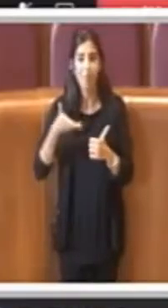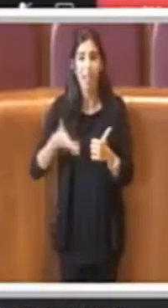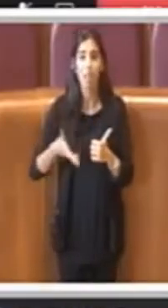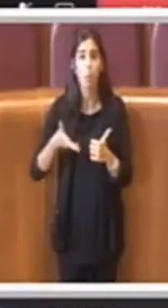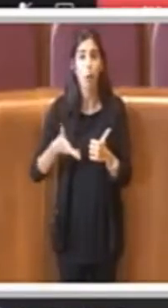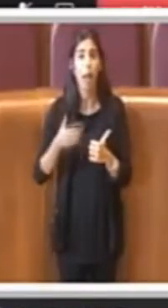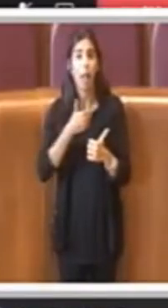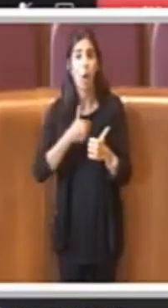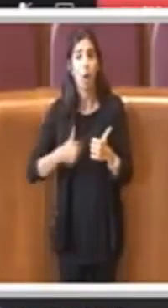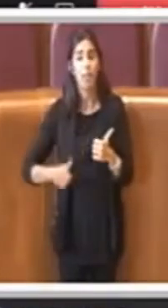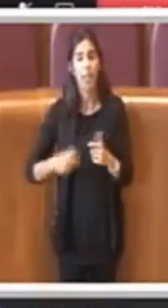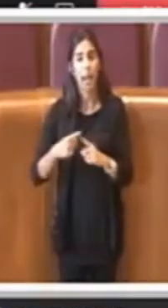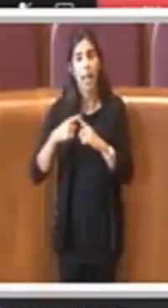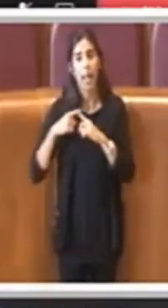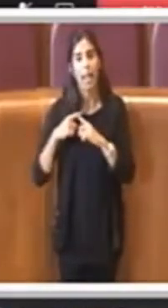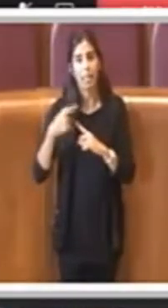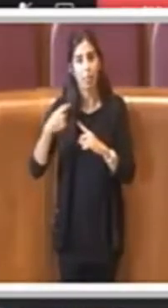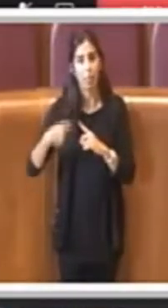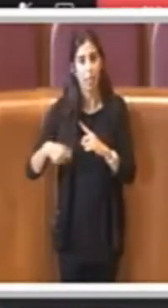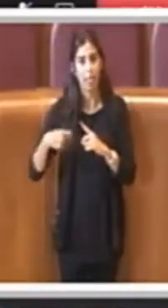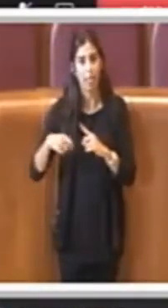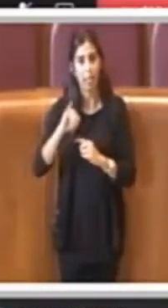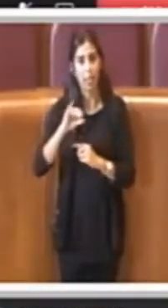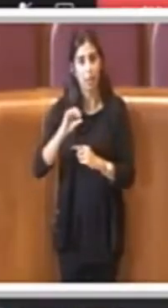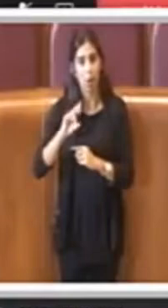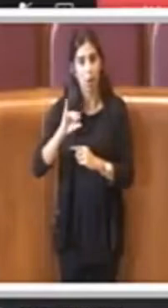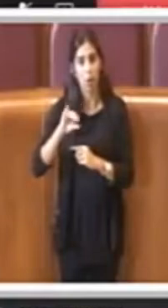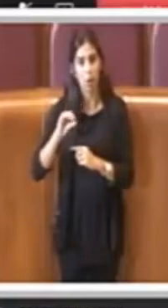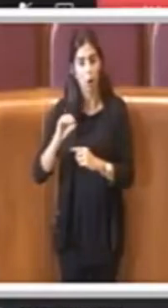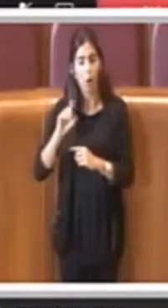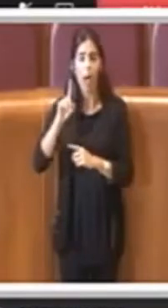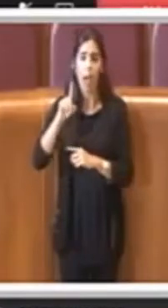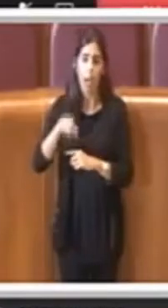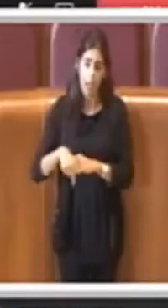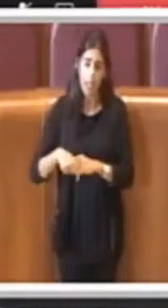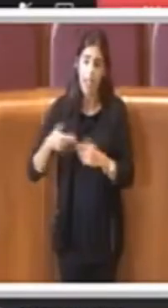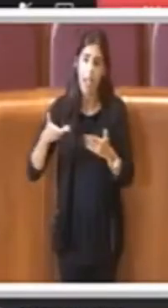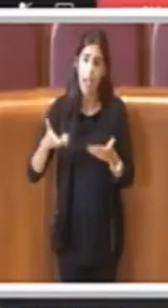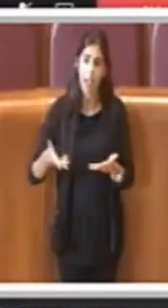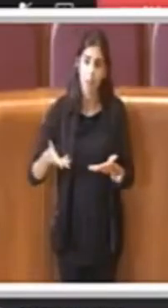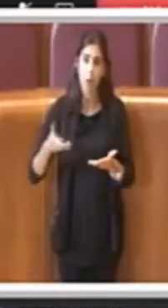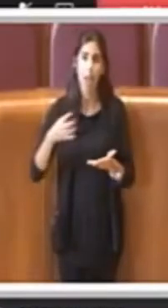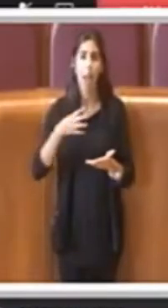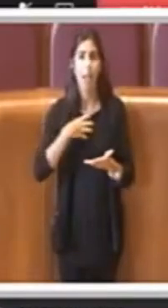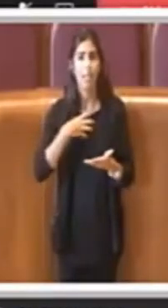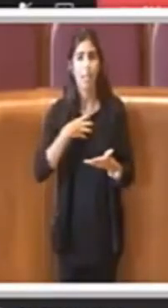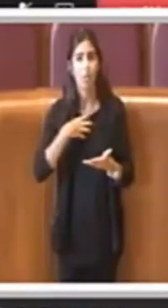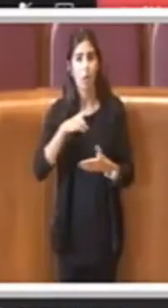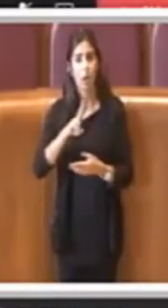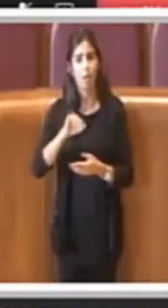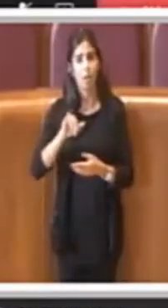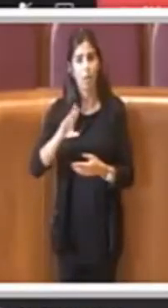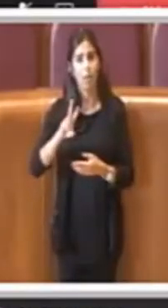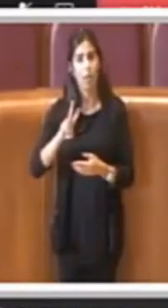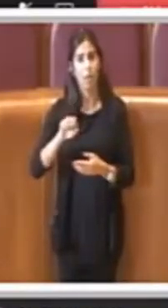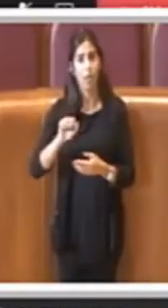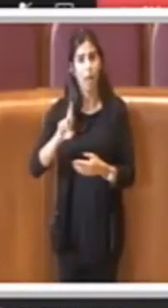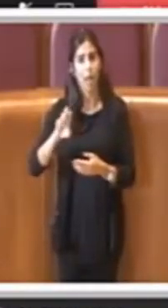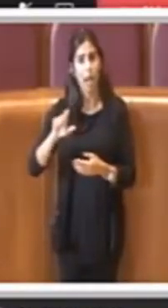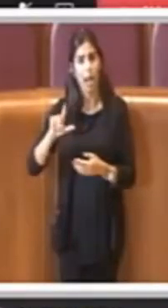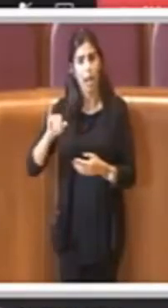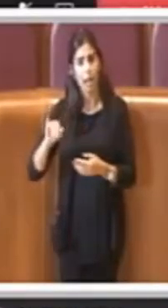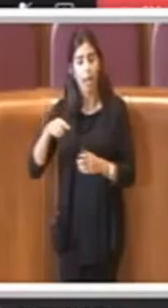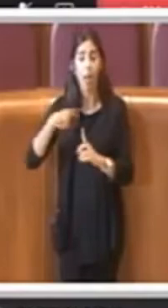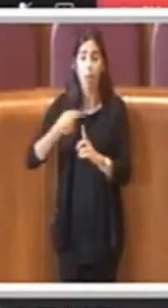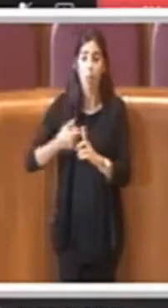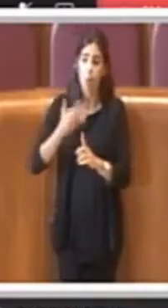consigliera, ex presidente, insomma, Iorio, e anche l'attuale assessora Vivarelli, più ovviamente l'aggiunta